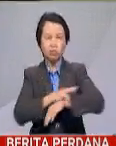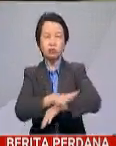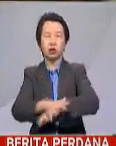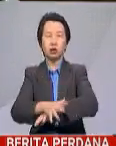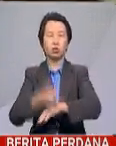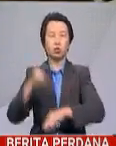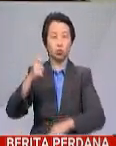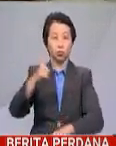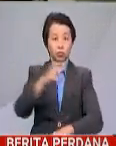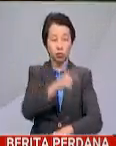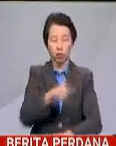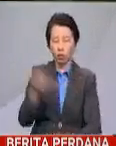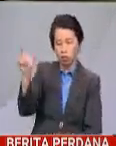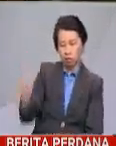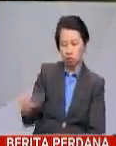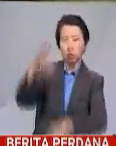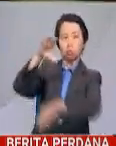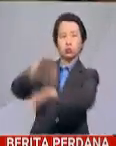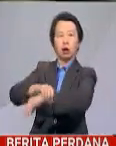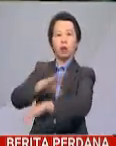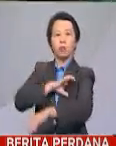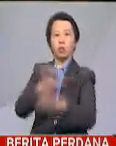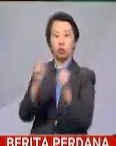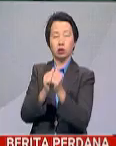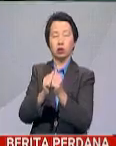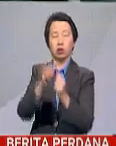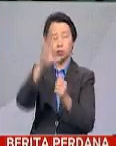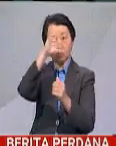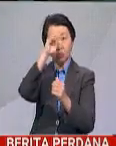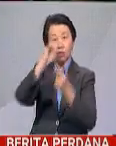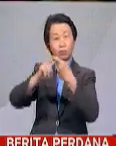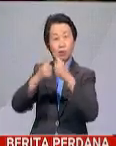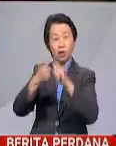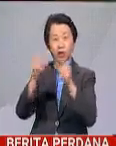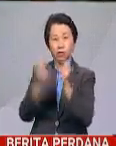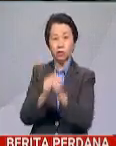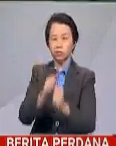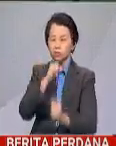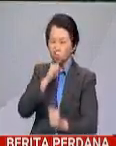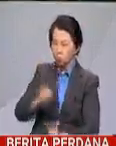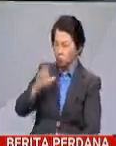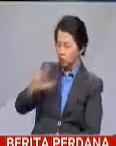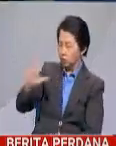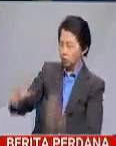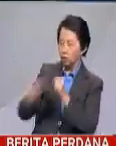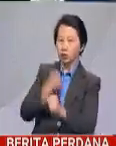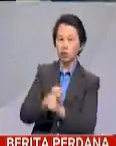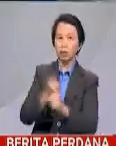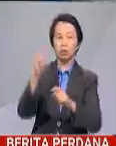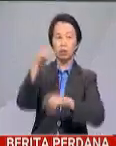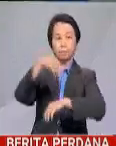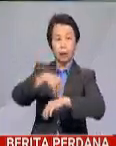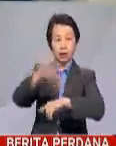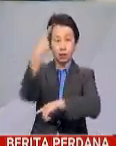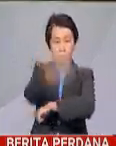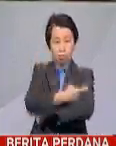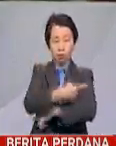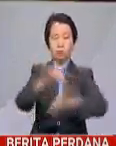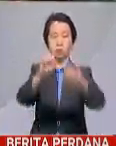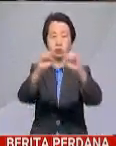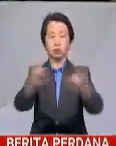kuman. Tertuduh ditahan polis bersama teman lelakinya yang berusia 33 tahun pada Selasa lalu.